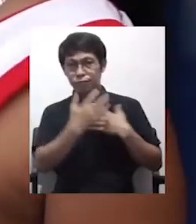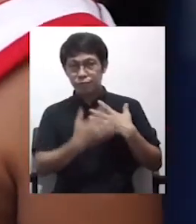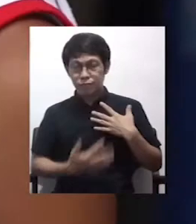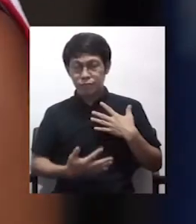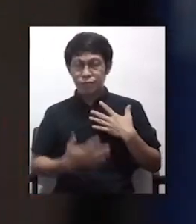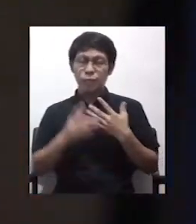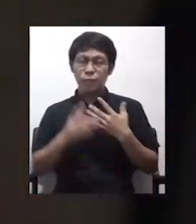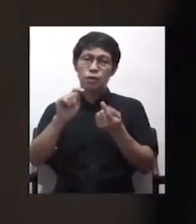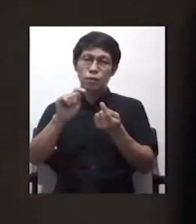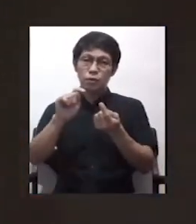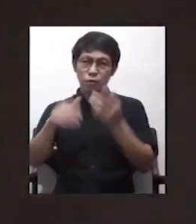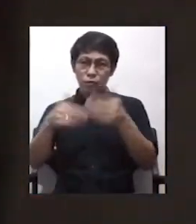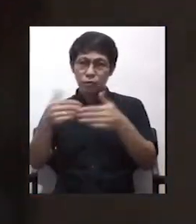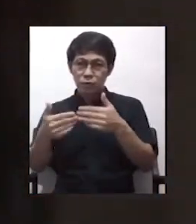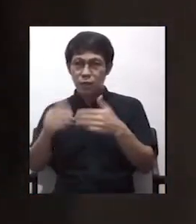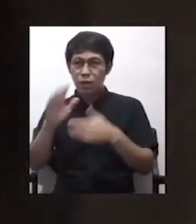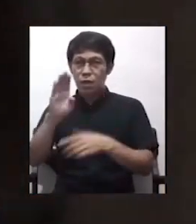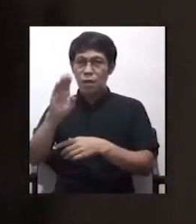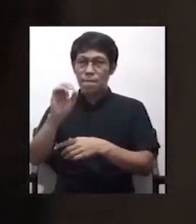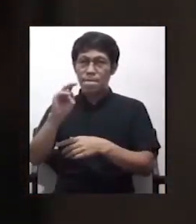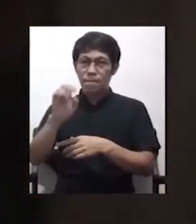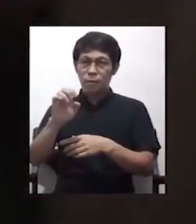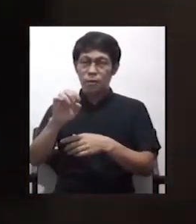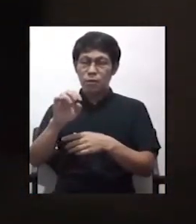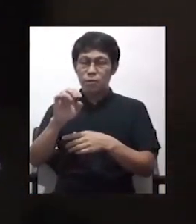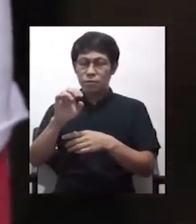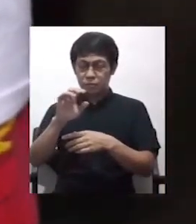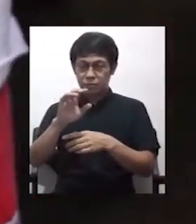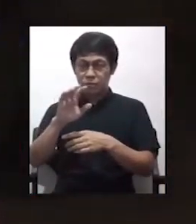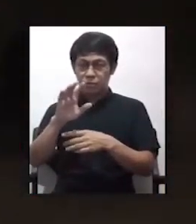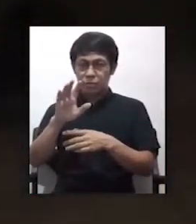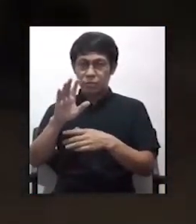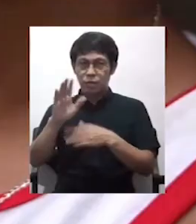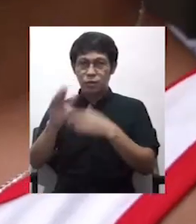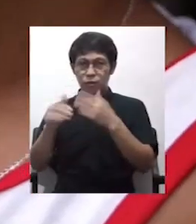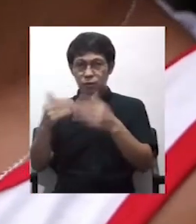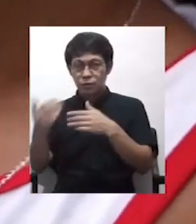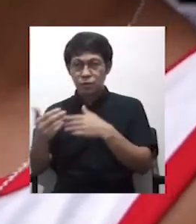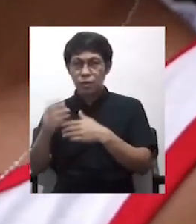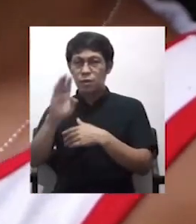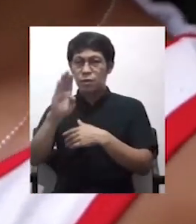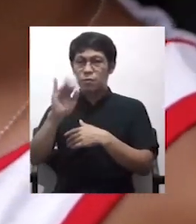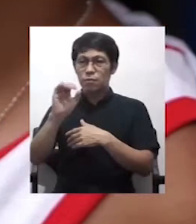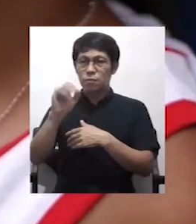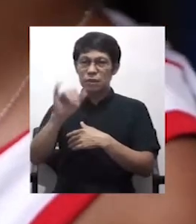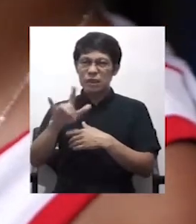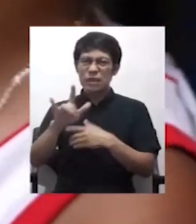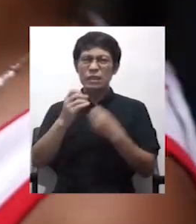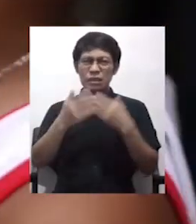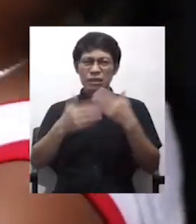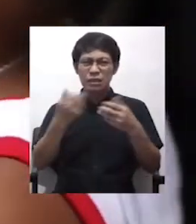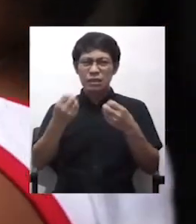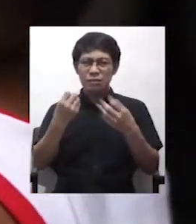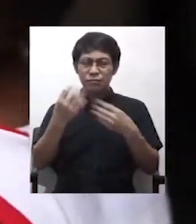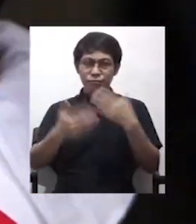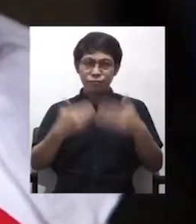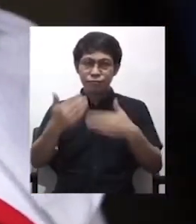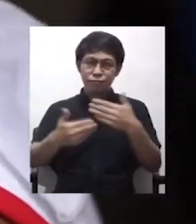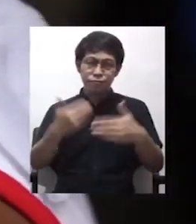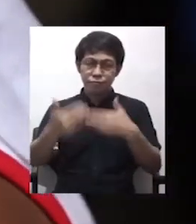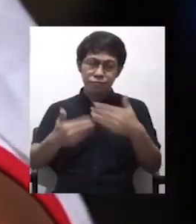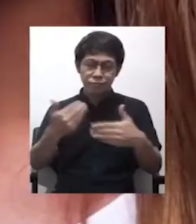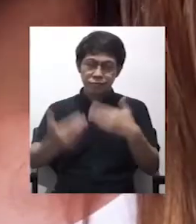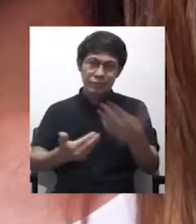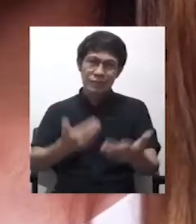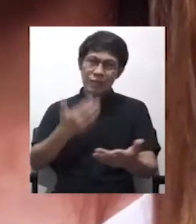at biopsy at iba pa. Ito ay kinakailangan para makumpirman at mamonitor ang